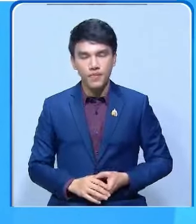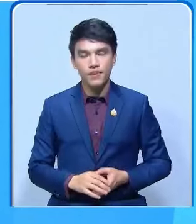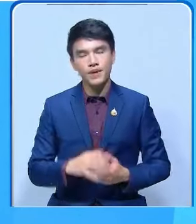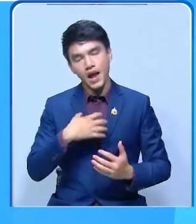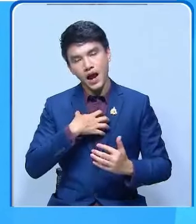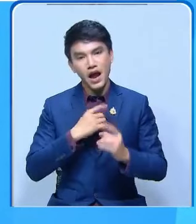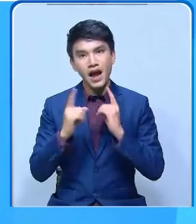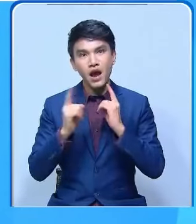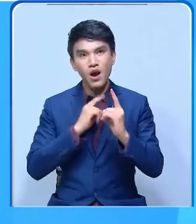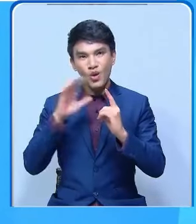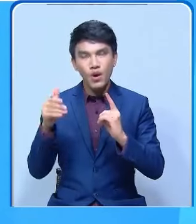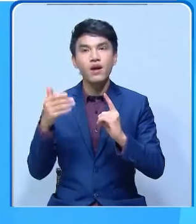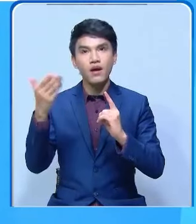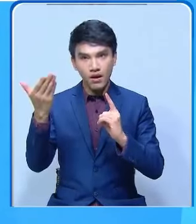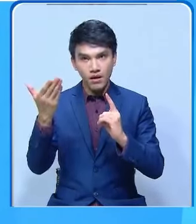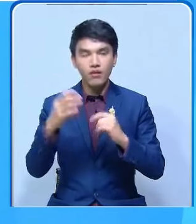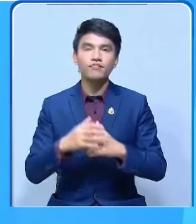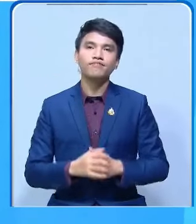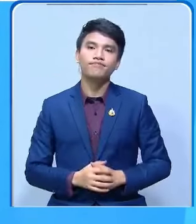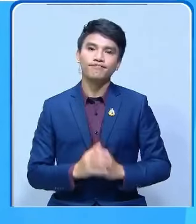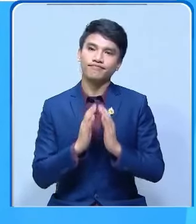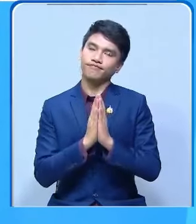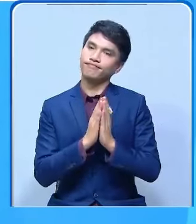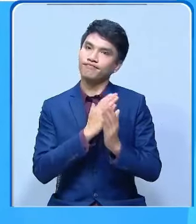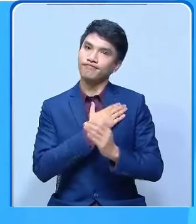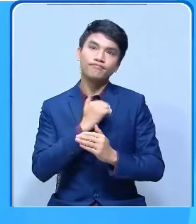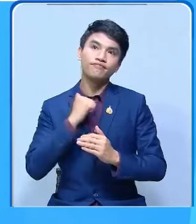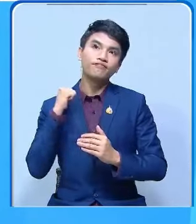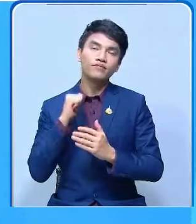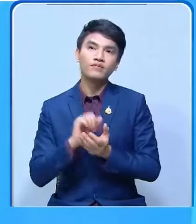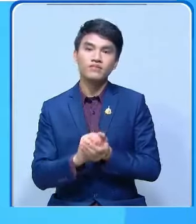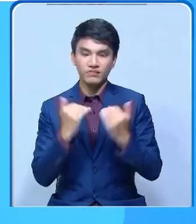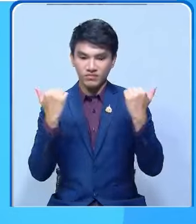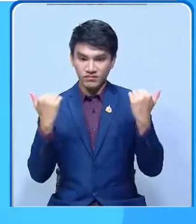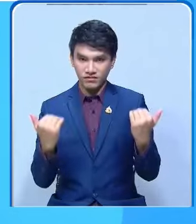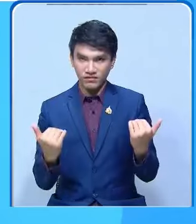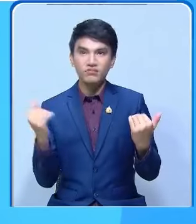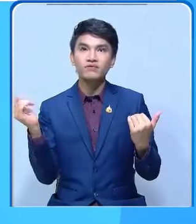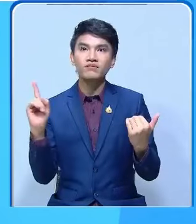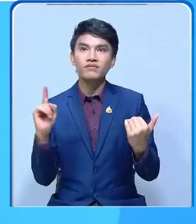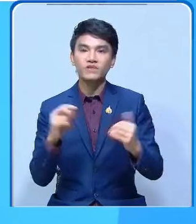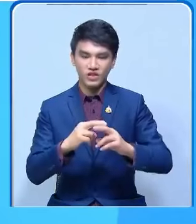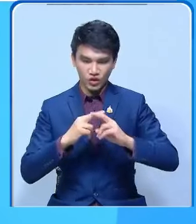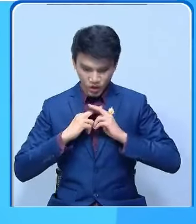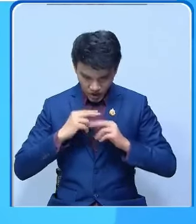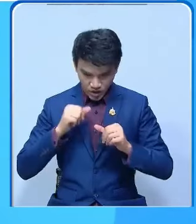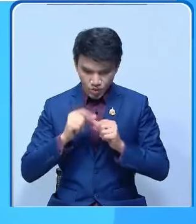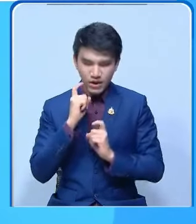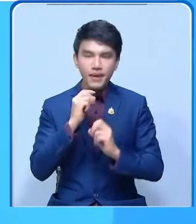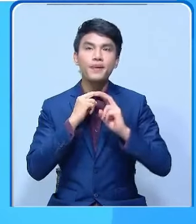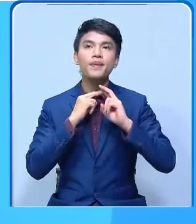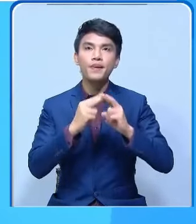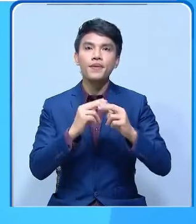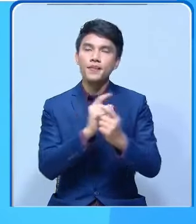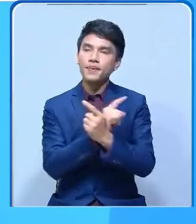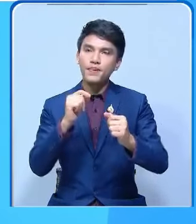กับเด็กวัดคุยกับมัคทายกอะไรกันไปนะพระลูกวัดอะไรกันไปใช่ไหมอันนี้มันเหมือนกับท่านก็เอาตัวเองมาอยู่ในความเสี่ยงอ่ะเหมือนว่าเข้าสัง